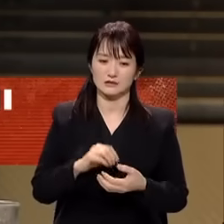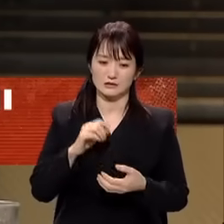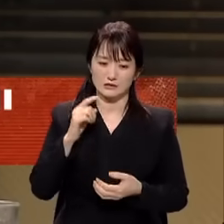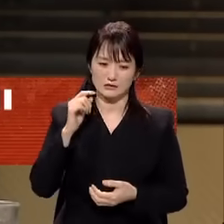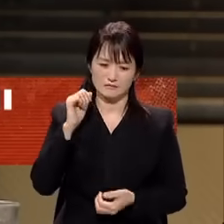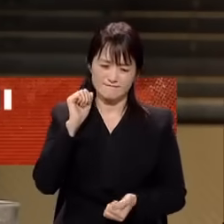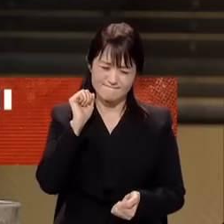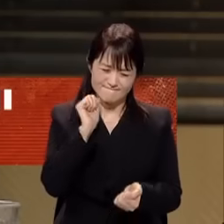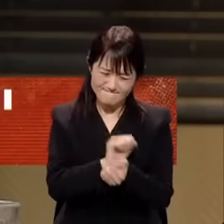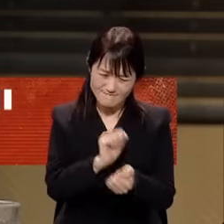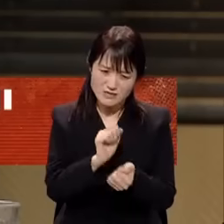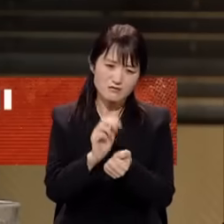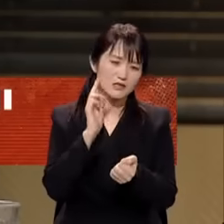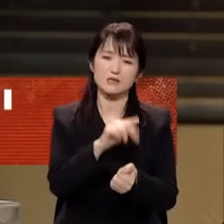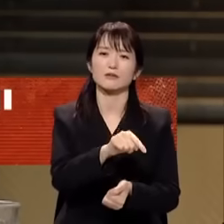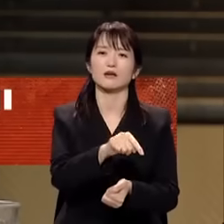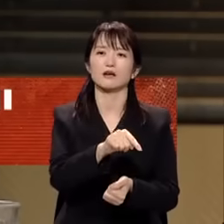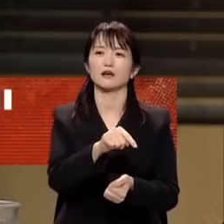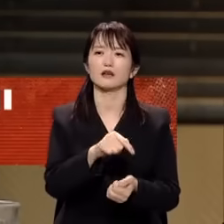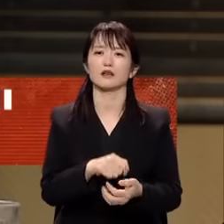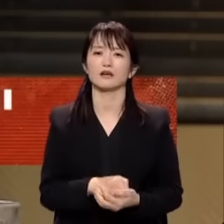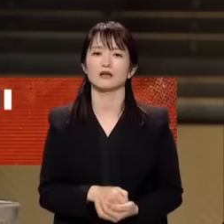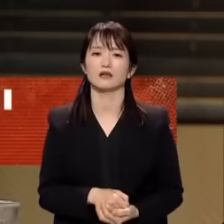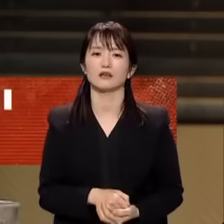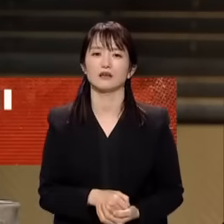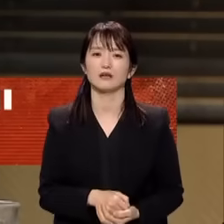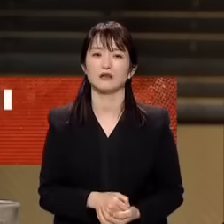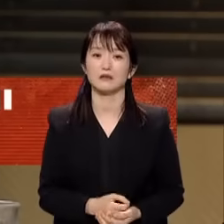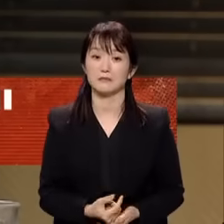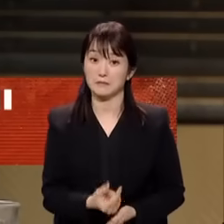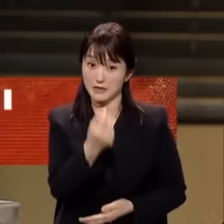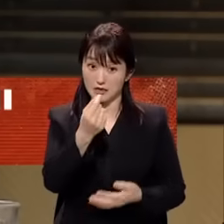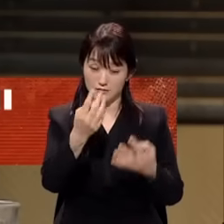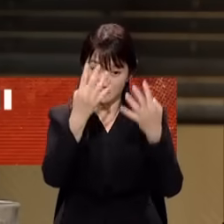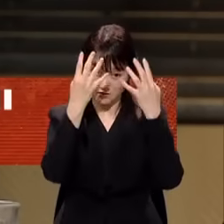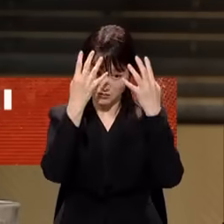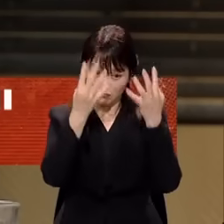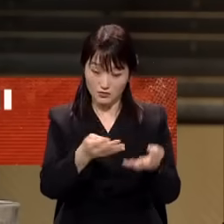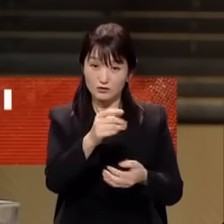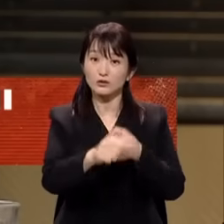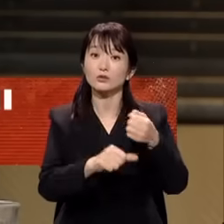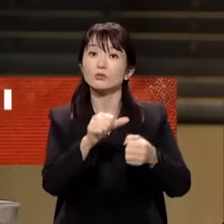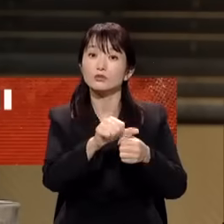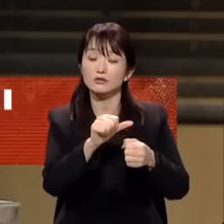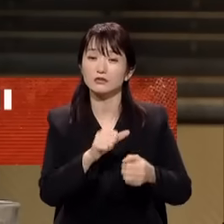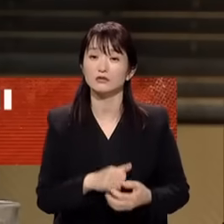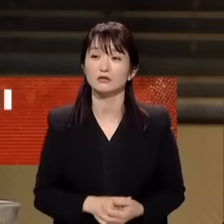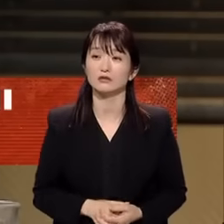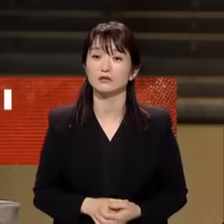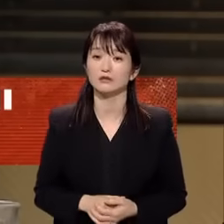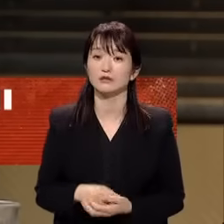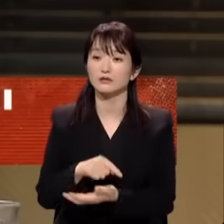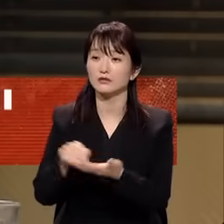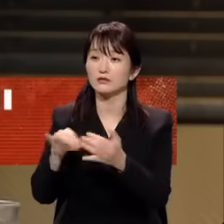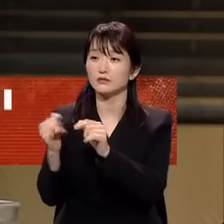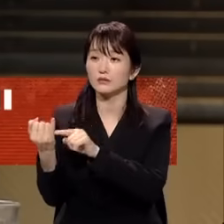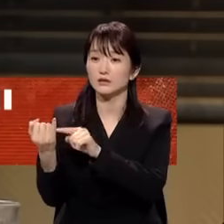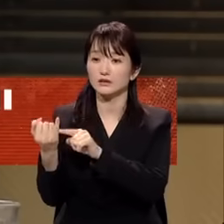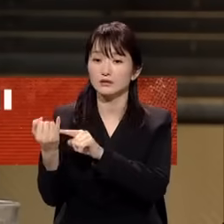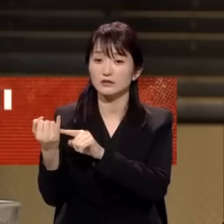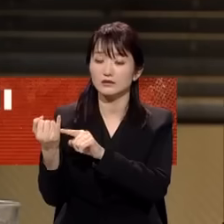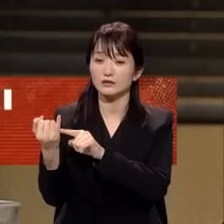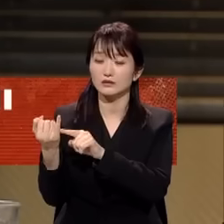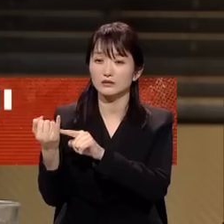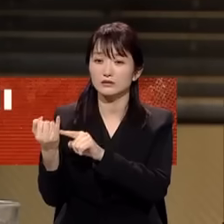때문에 근데 이제 이게 빠르면 5년 안에 풀려날 수 있다는 것에 대해서 아마 피해자분도 피해자분이지만 시청자분들도 납득하기